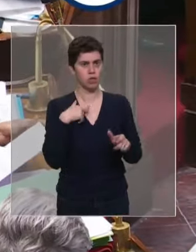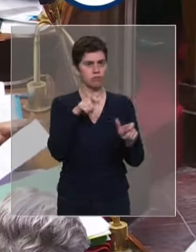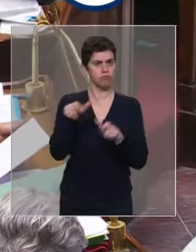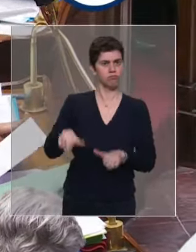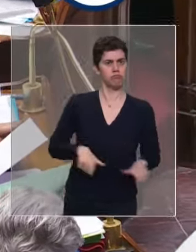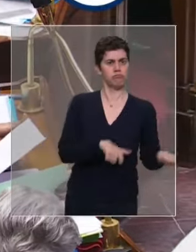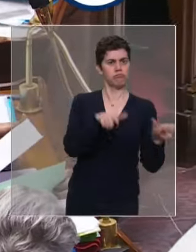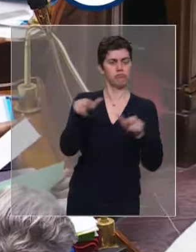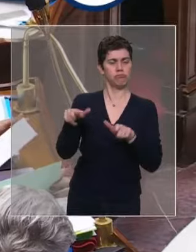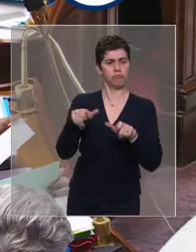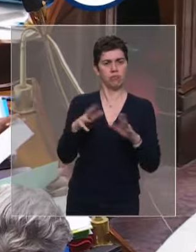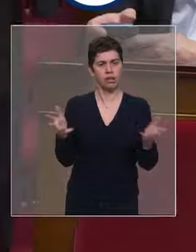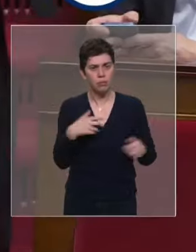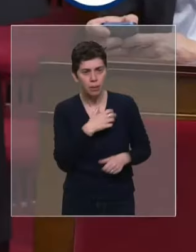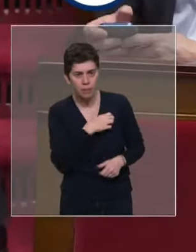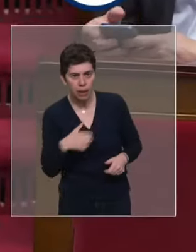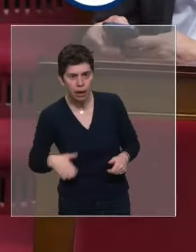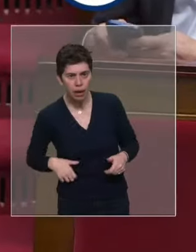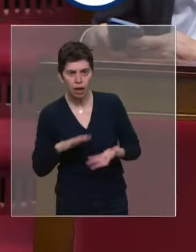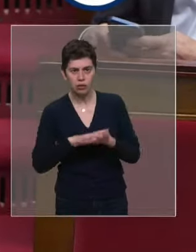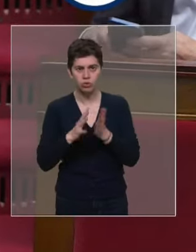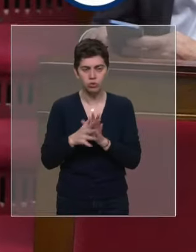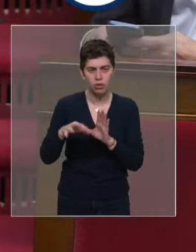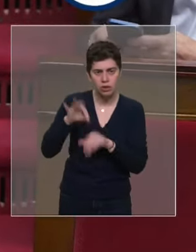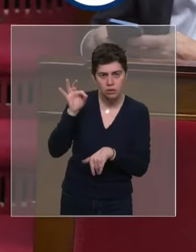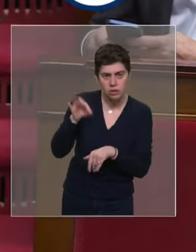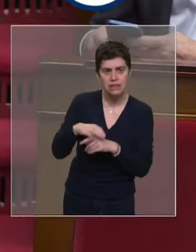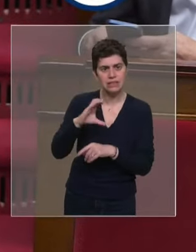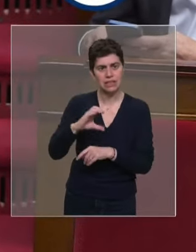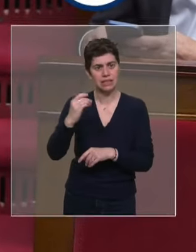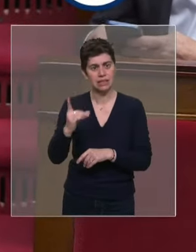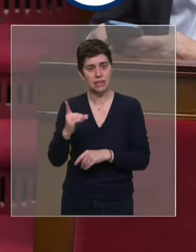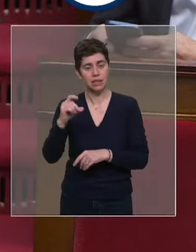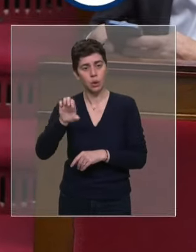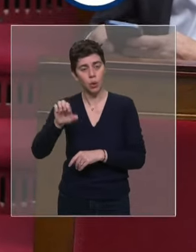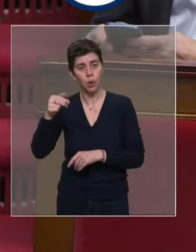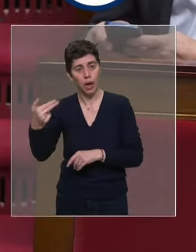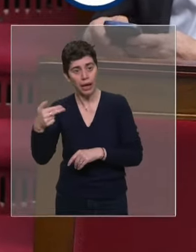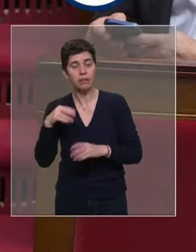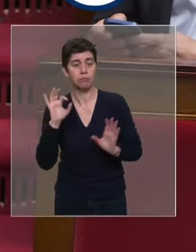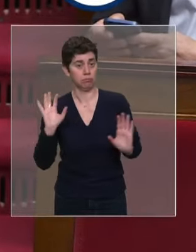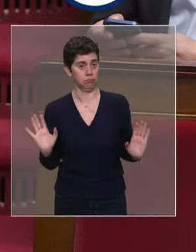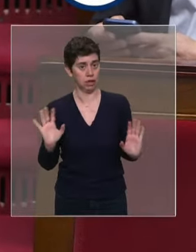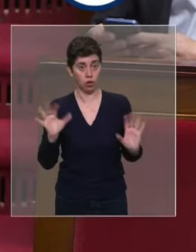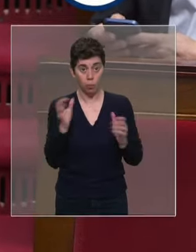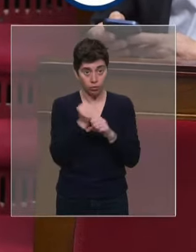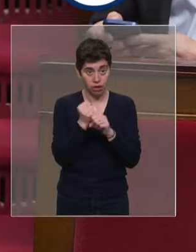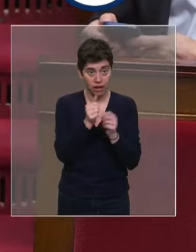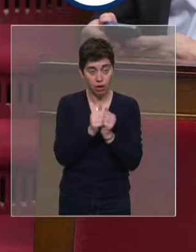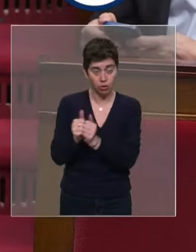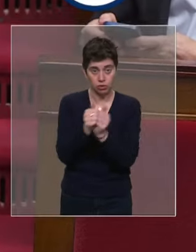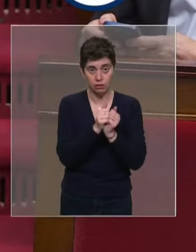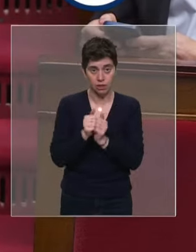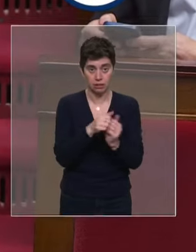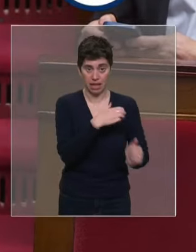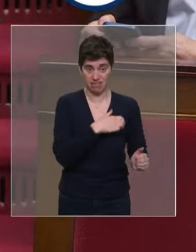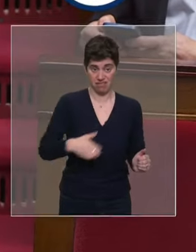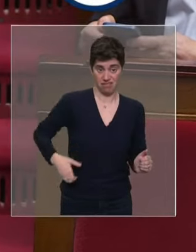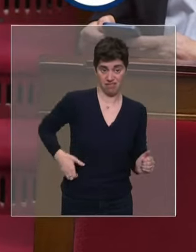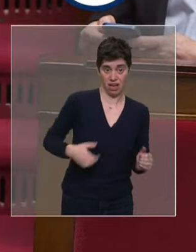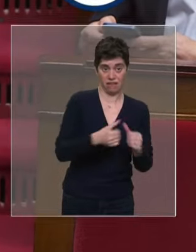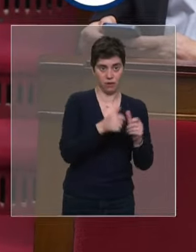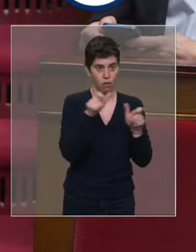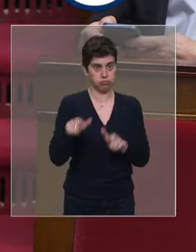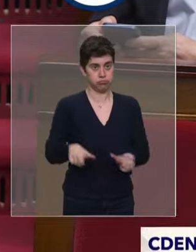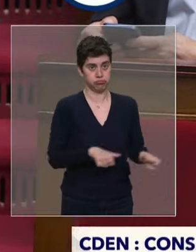des associations d'élus, des conseils départementaux et des CDEN? Sentinelles de la République, oui, mais elles sont armées de pistolets à bouchons si on continue